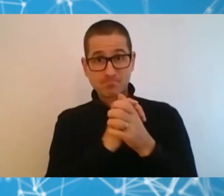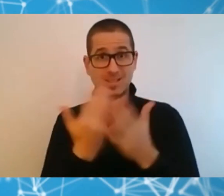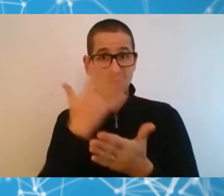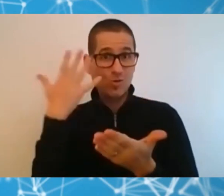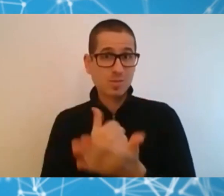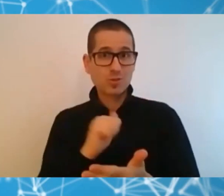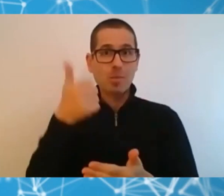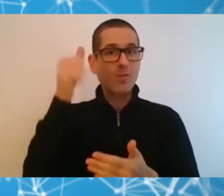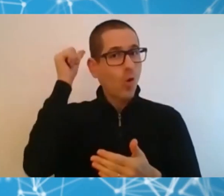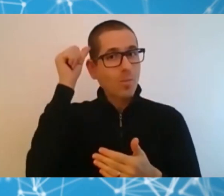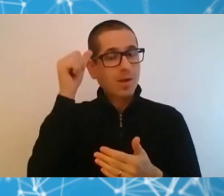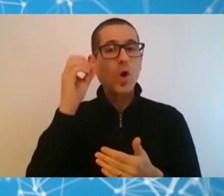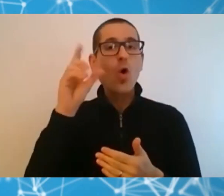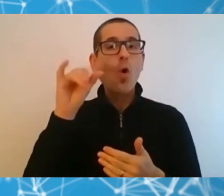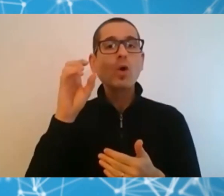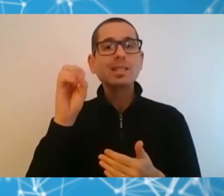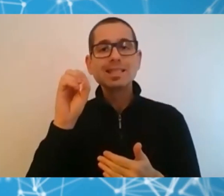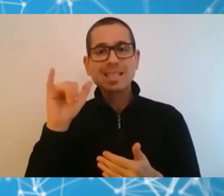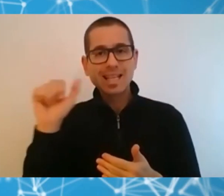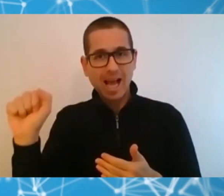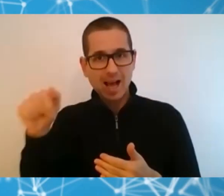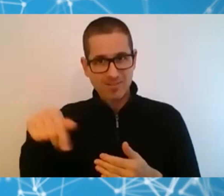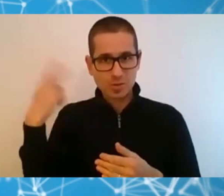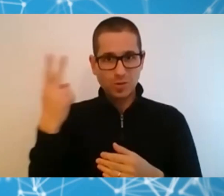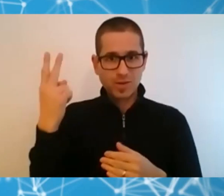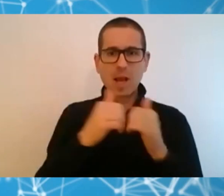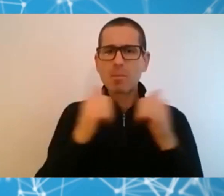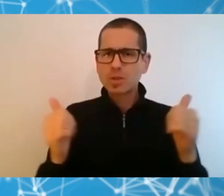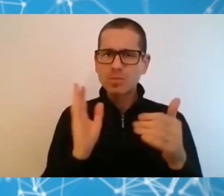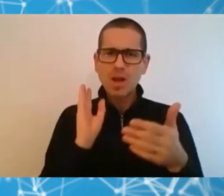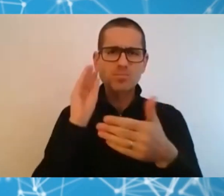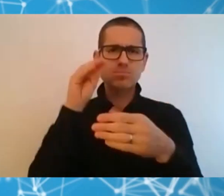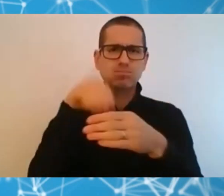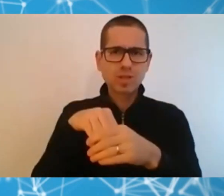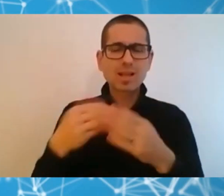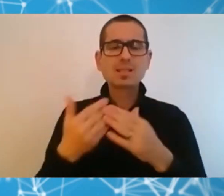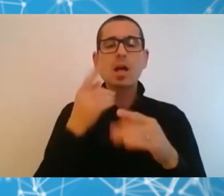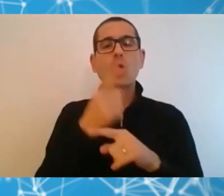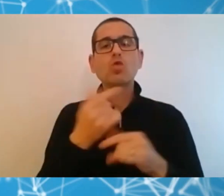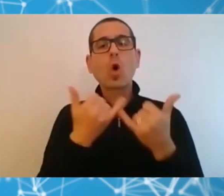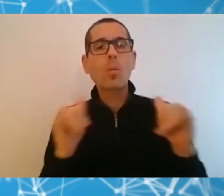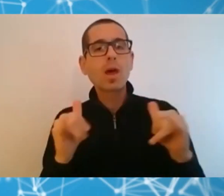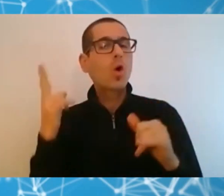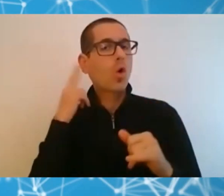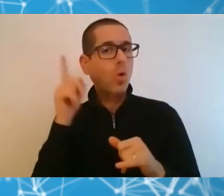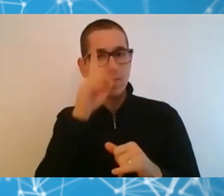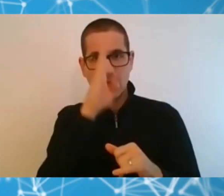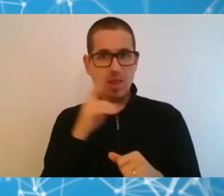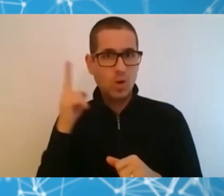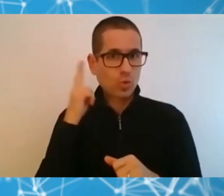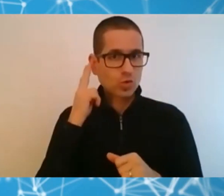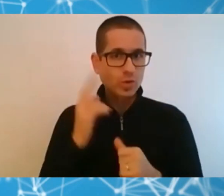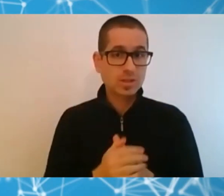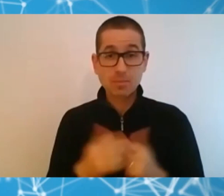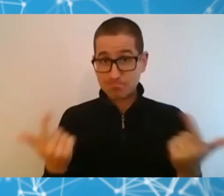prvo operacijo osja v Sloveniji, torej posebnega vsadka za določene oblike gluhote in naglušnosti. Nam